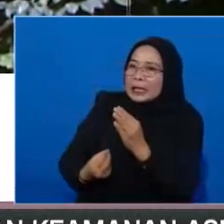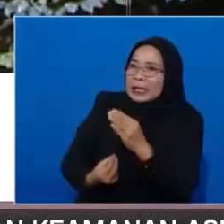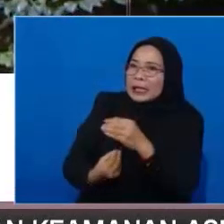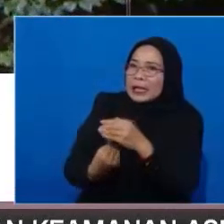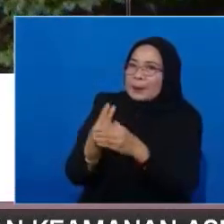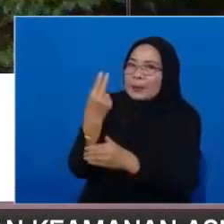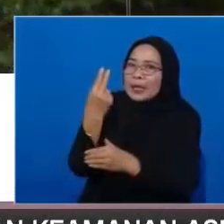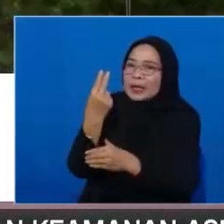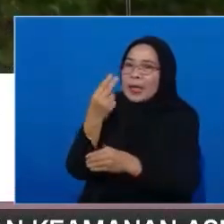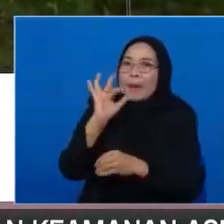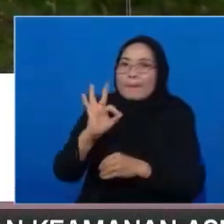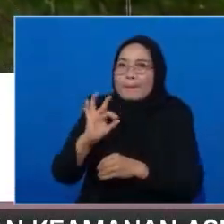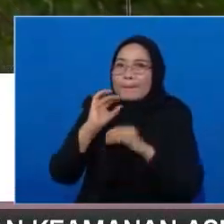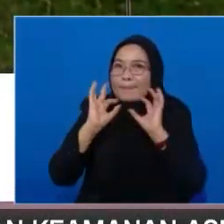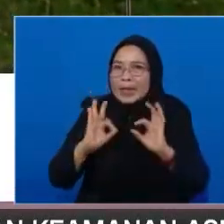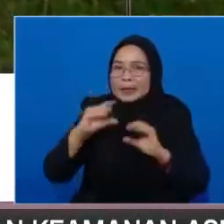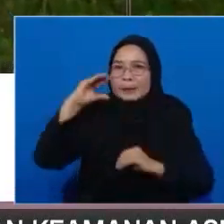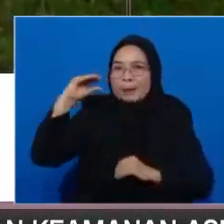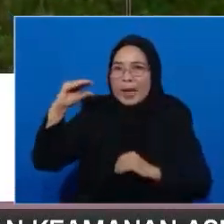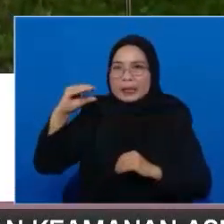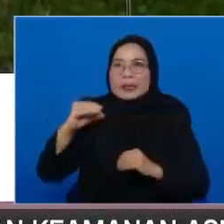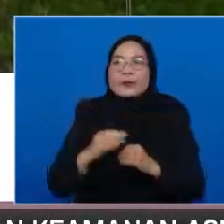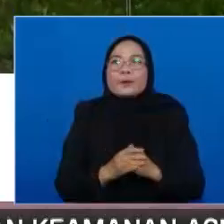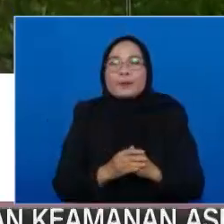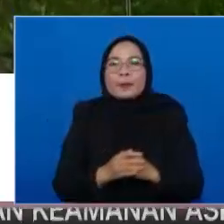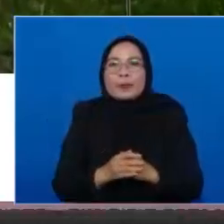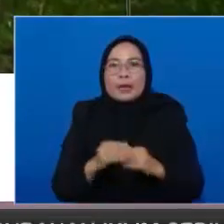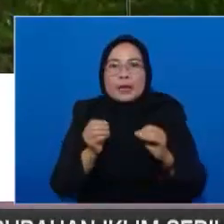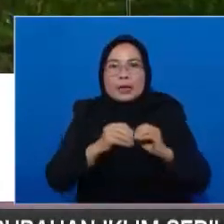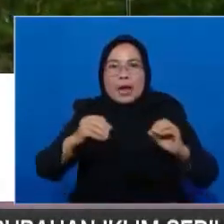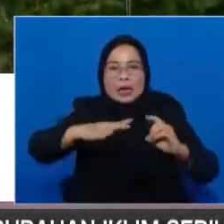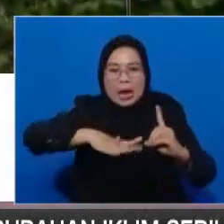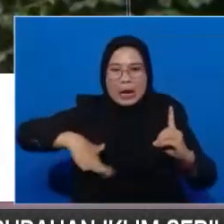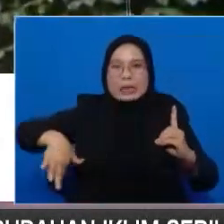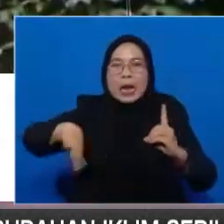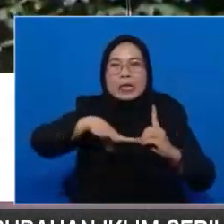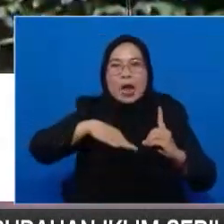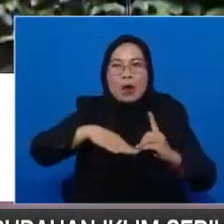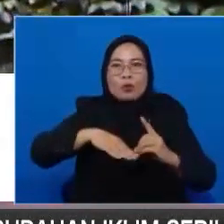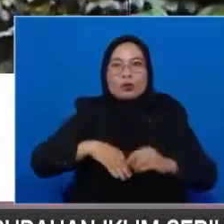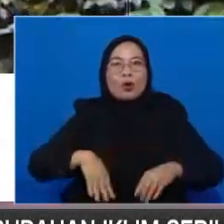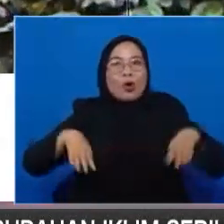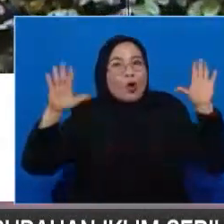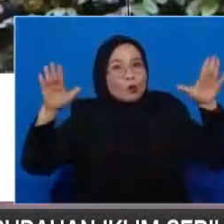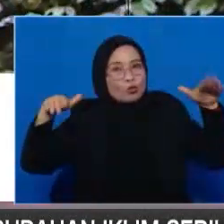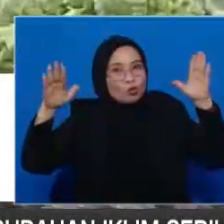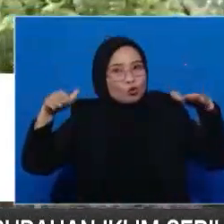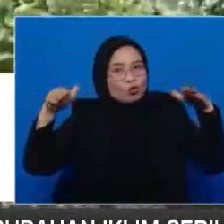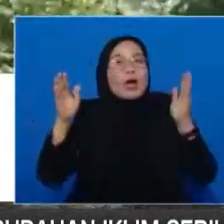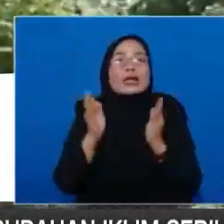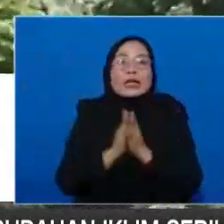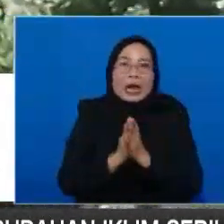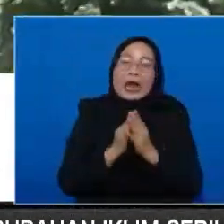hari, apalagi pemandangan yang dilihat adalah panorama alam danau, burung, hingga aktivitas warga lokal.